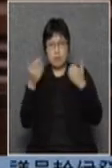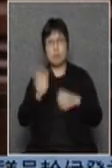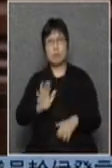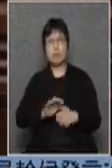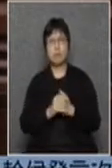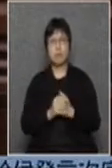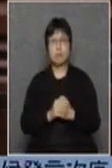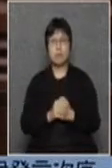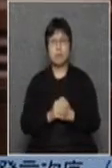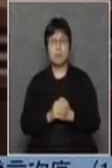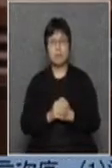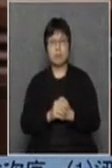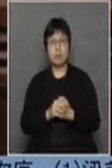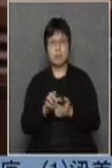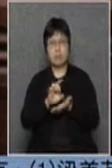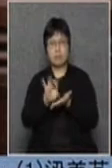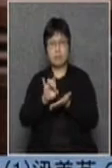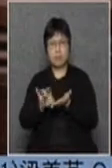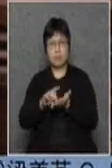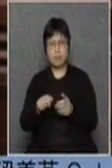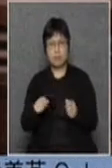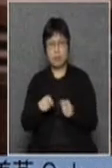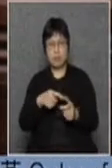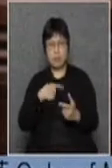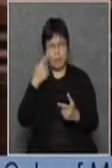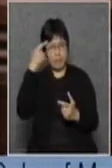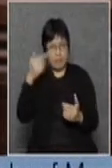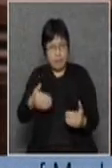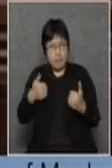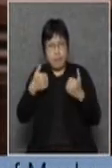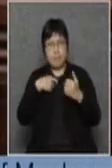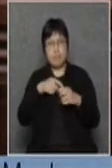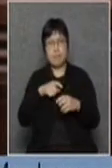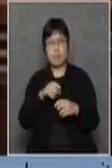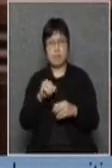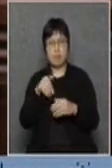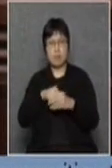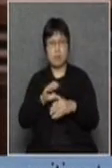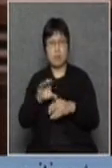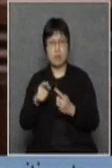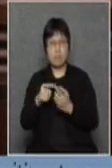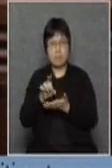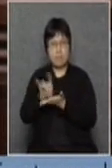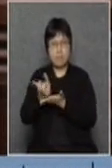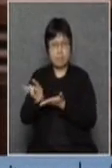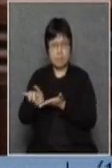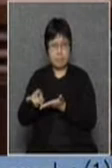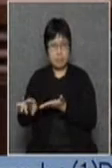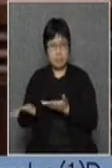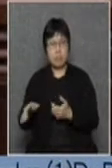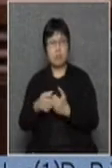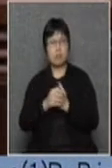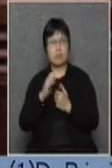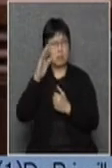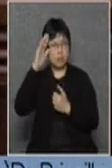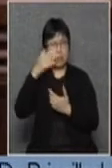哋係剔走咗一啲短線牟利嘅投資者咧，對我哋將來整體嘅